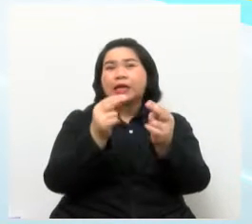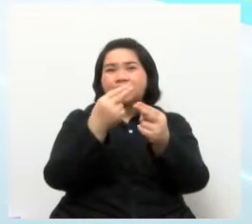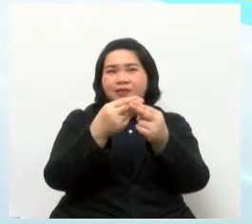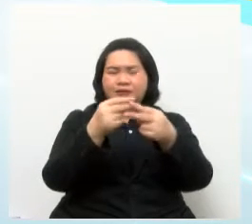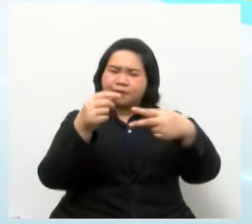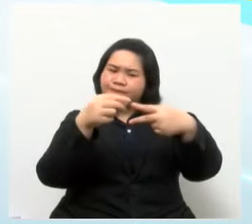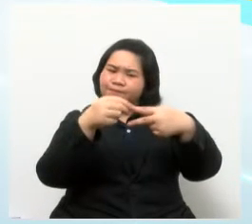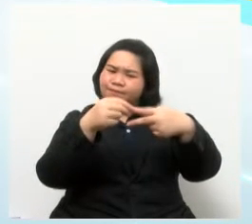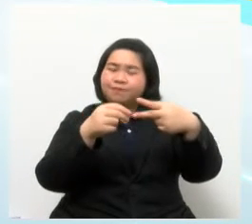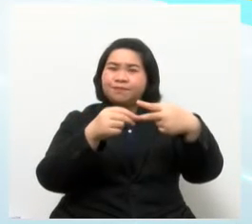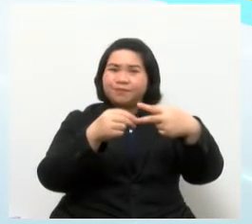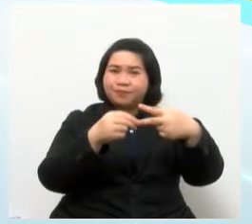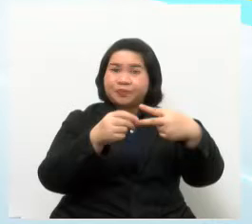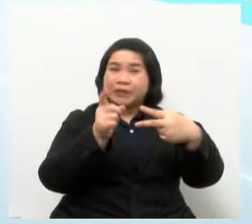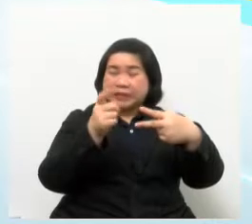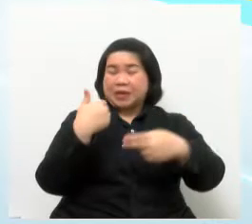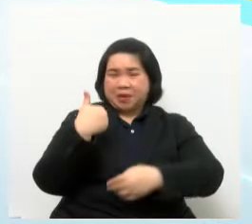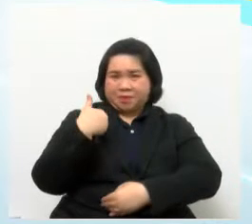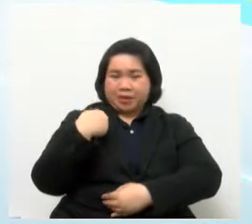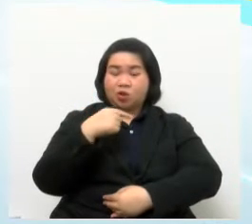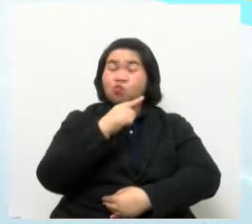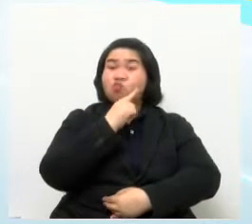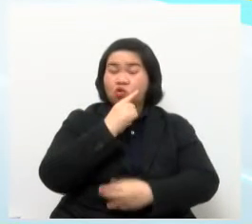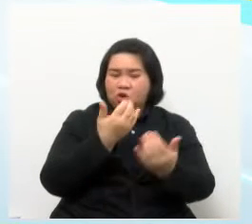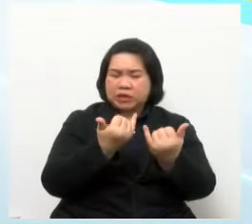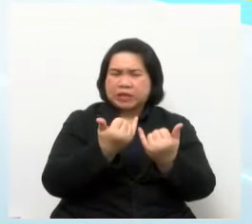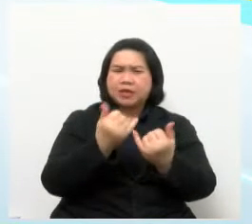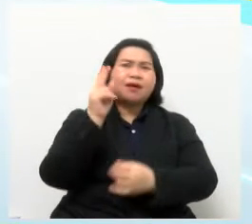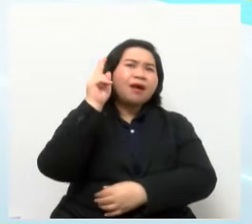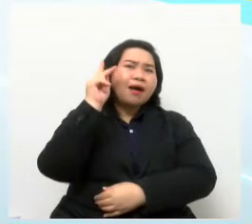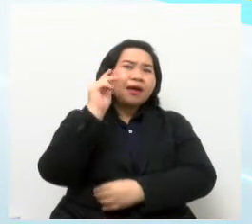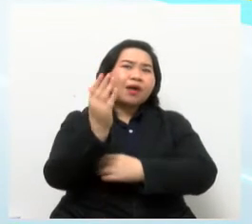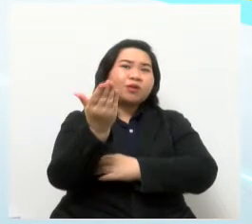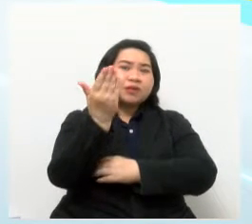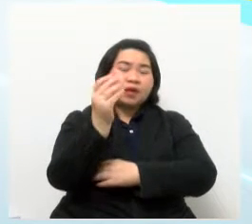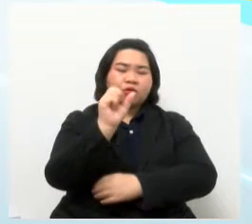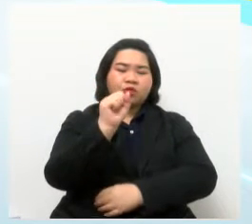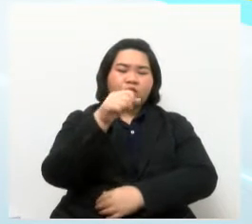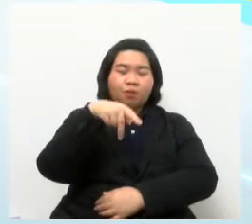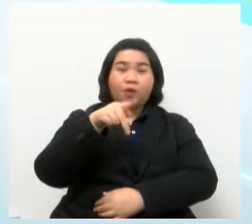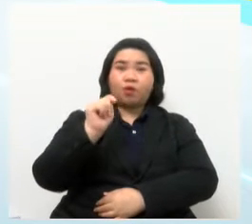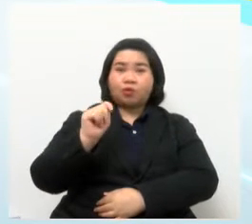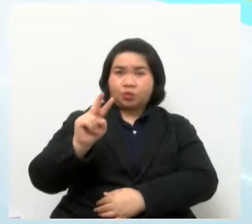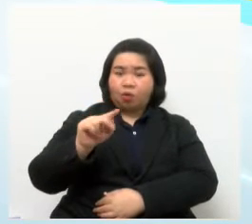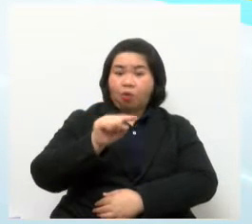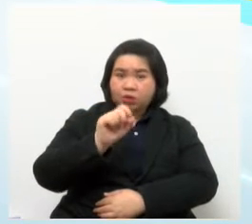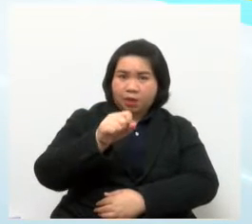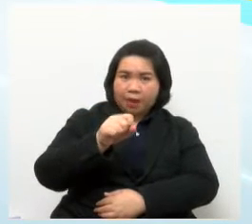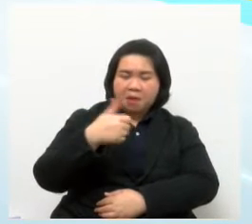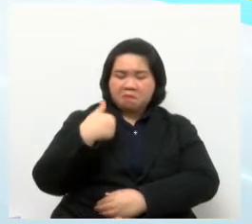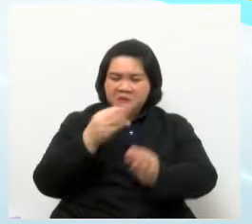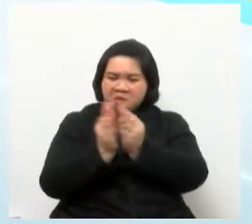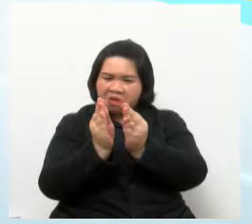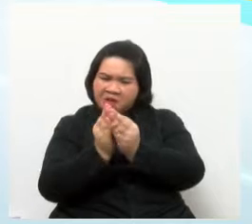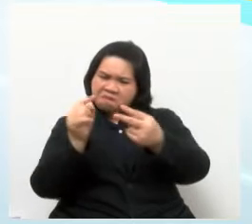ที่จะมาสู่การเปลี่ยนแปลงของรายการผู้เช้าข่าวสดของเราตอนนี้นะคะจะบอกได้เลยว่าโอ้โหสูสีคู่ขี้กัน